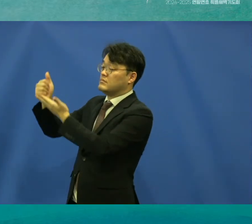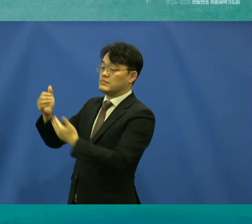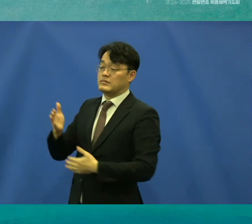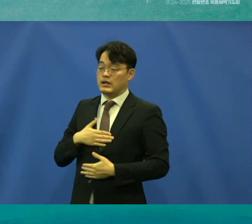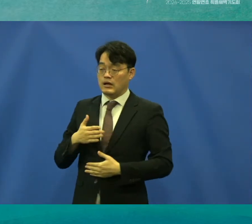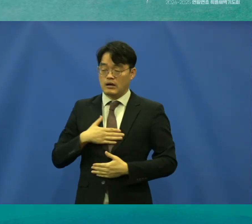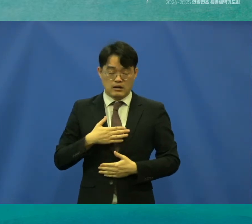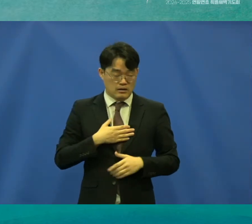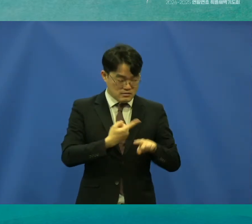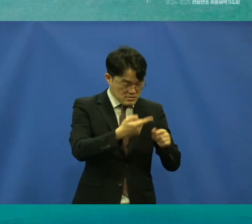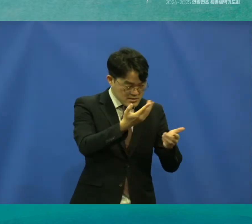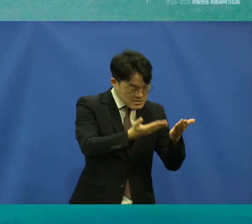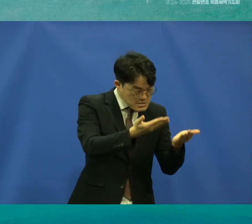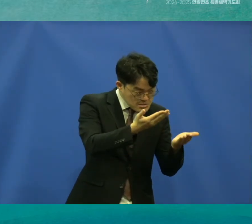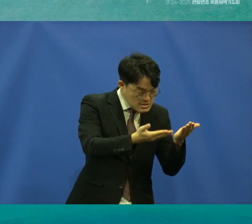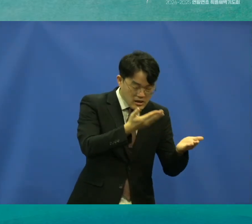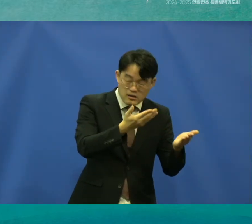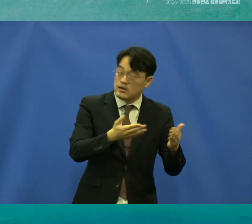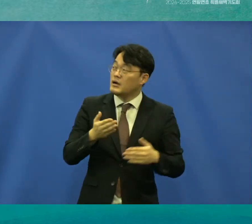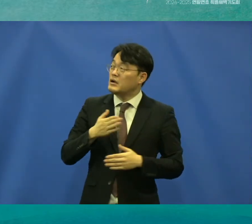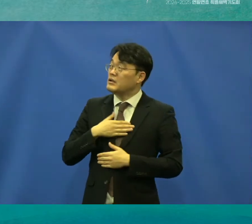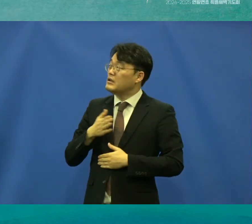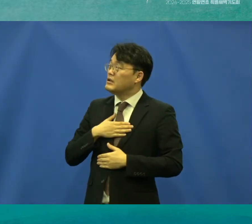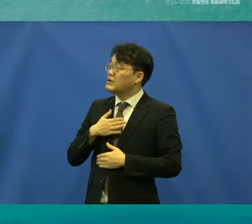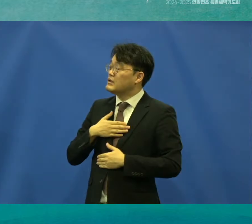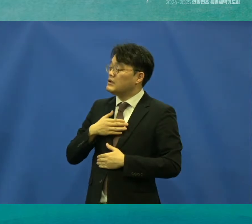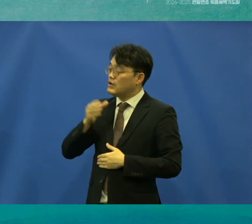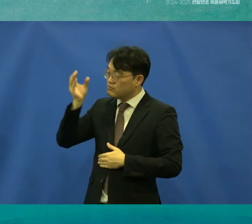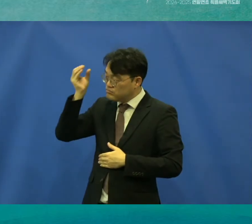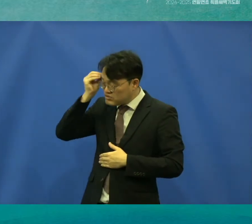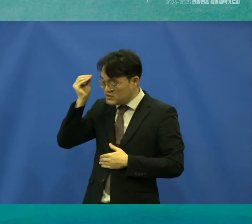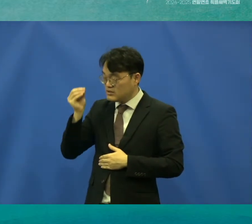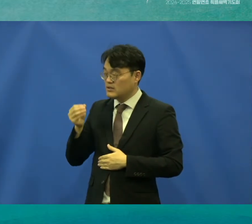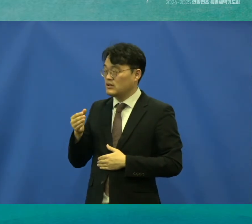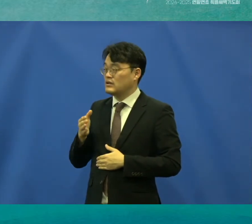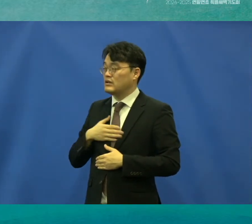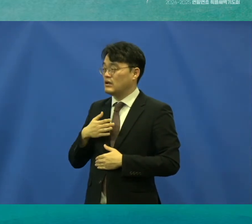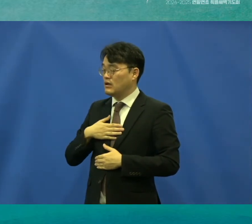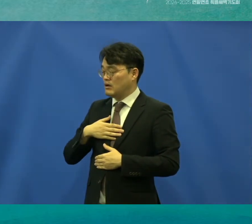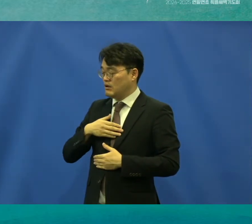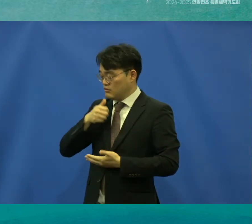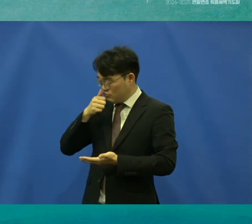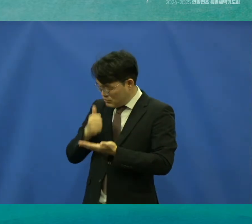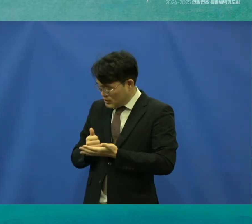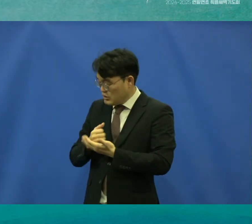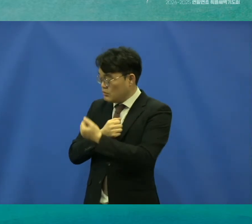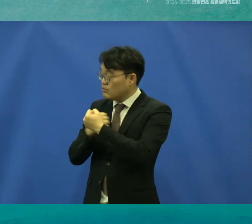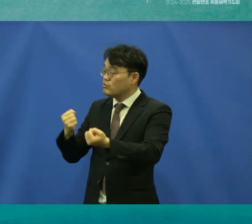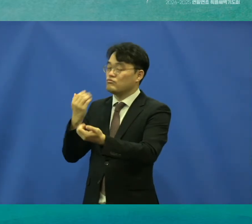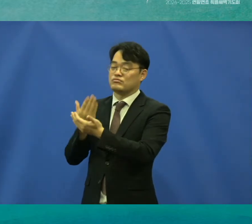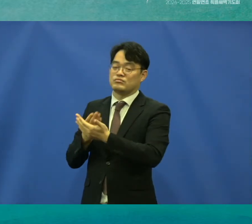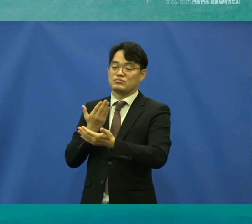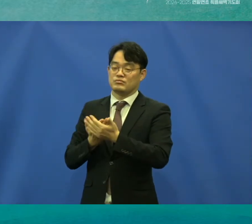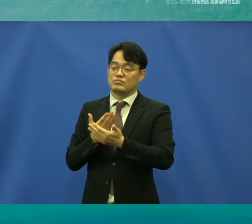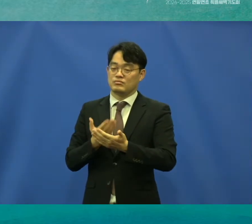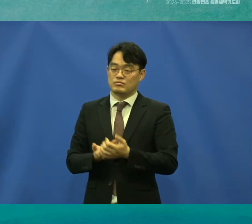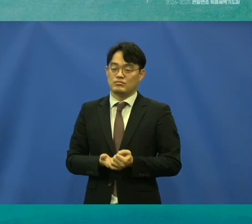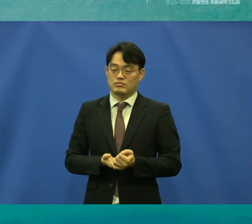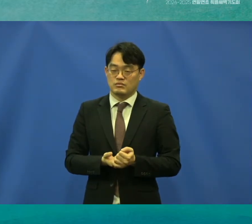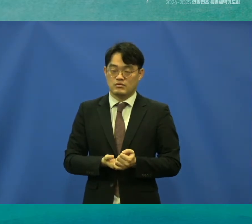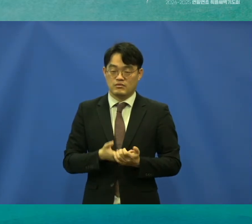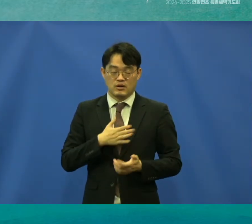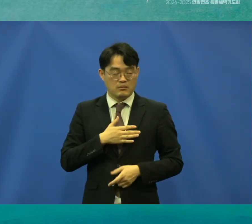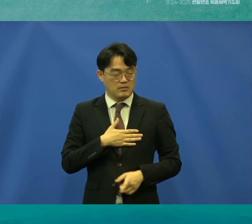그렇게 다른 사람을 판단하는 눈이 발달되어 있는 거예요. 그런데 내가 판단하는 사람과 다른가? 다르지 않다는 데